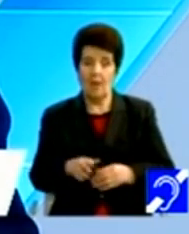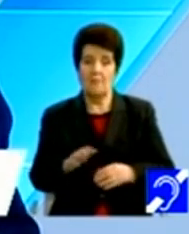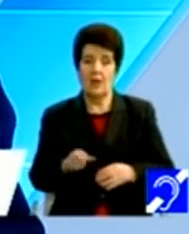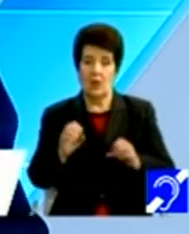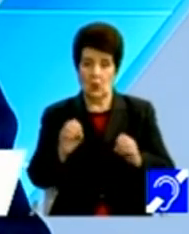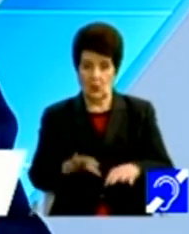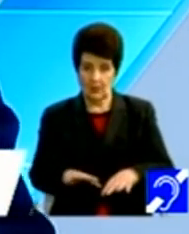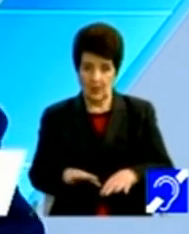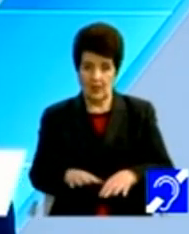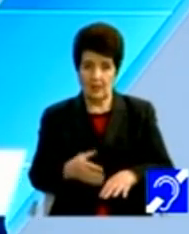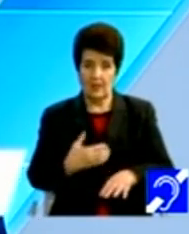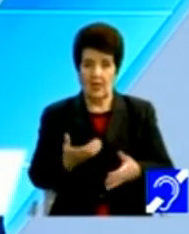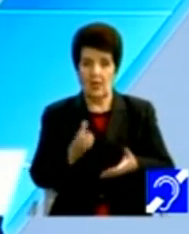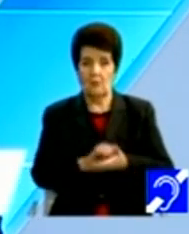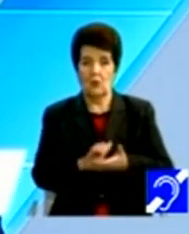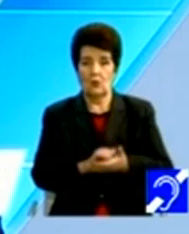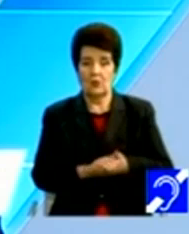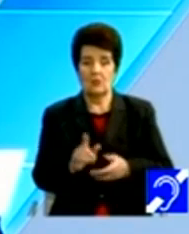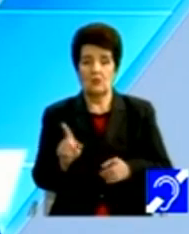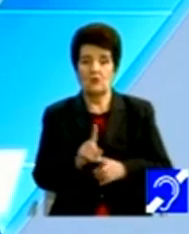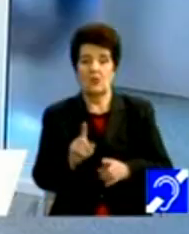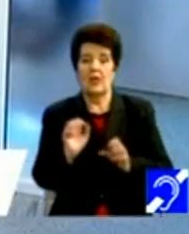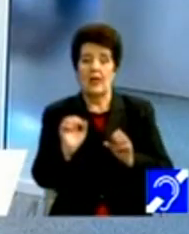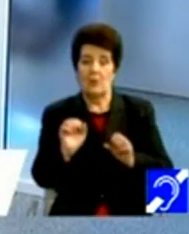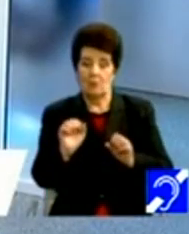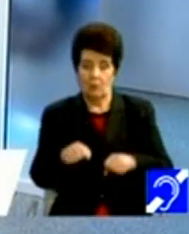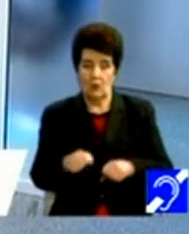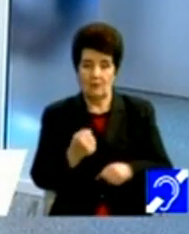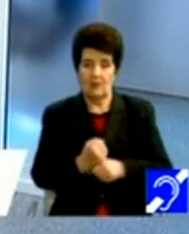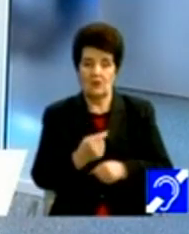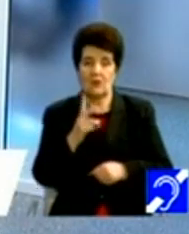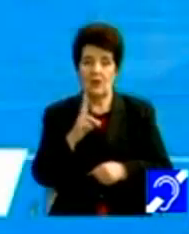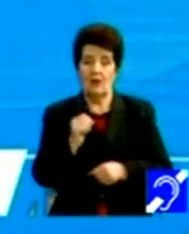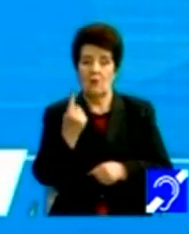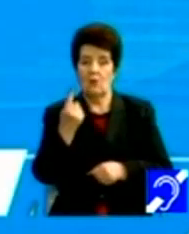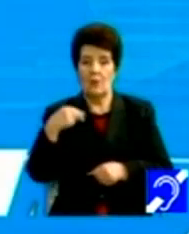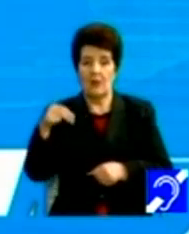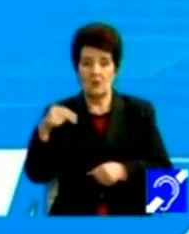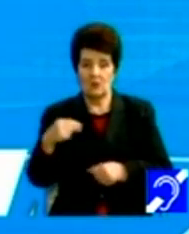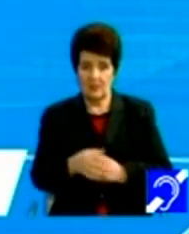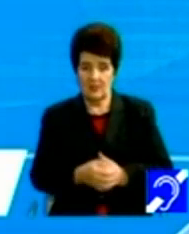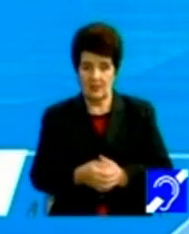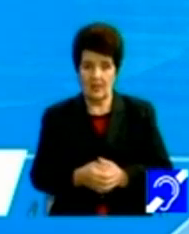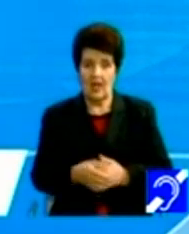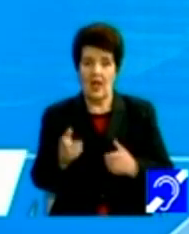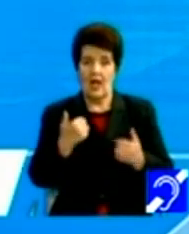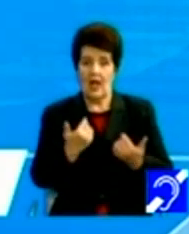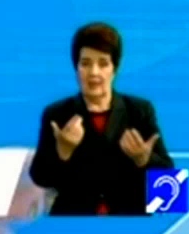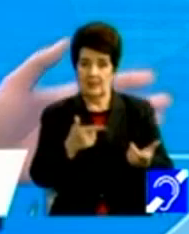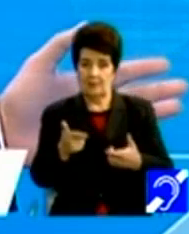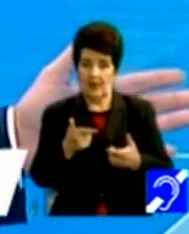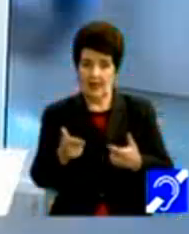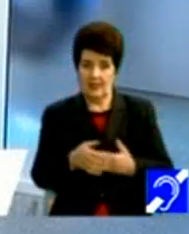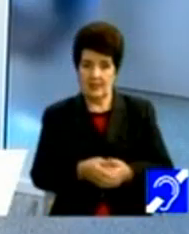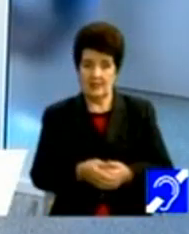candidez, fiind cunosc foarte bine cu ce trebuie să ocupă un președinte. Vă testăm imediat. Suntem pregătiți, acum mai în glumă, mai